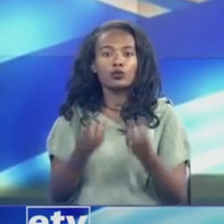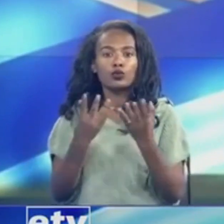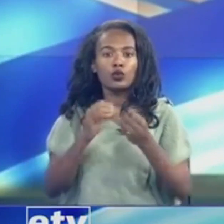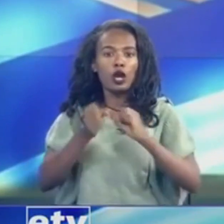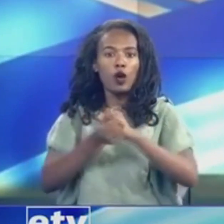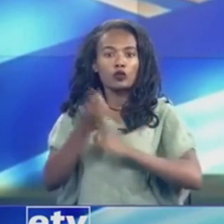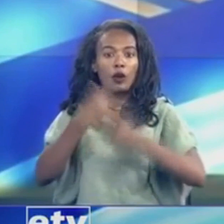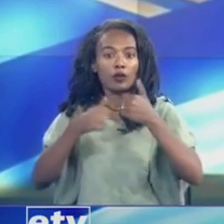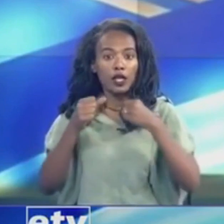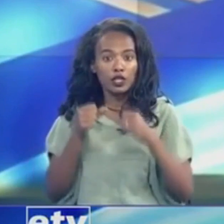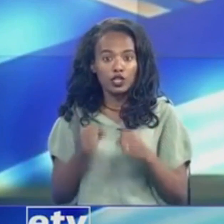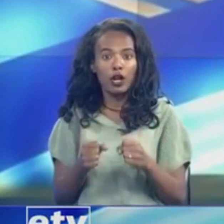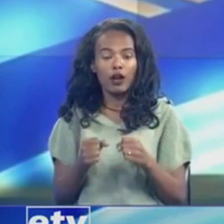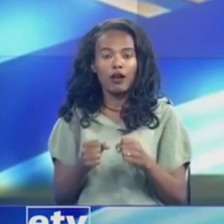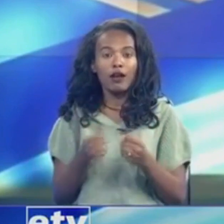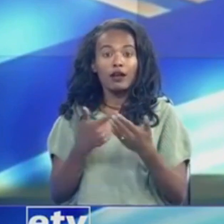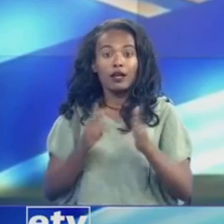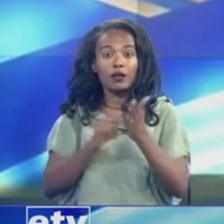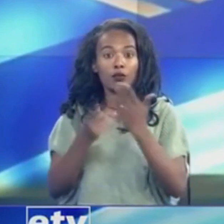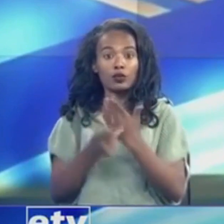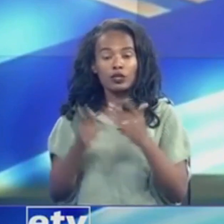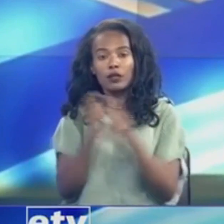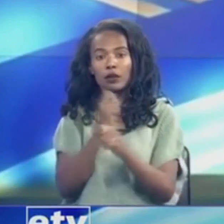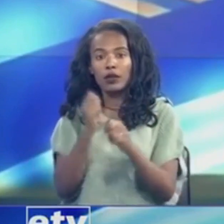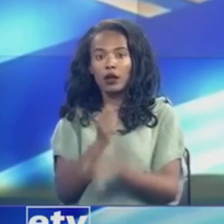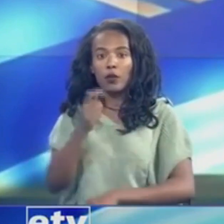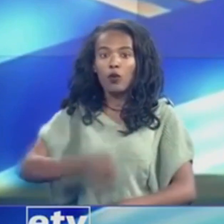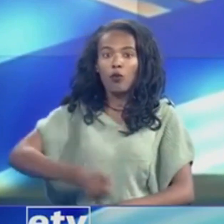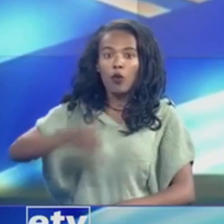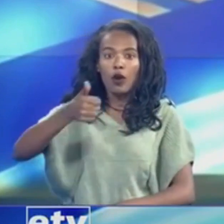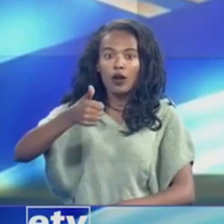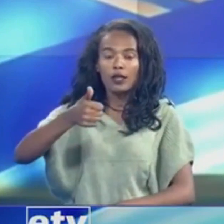ለውጥ ማምጣት ይቻላል። ይሄ ፕሮጀክት እንግዲህ የሚተገበረው በዋናነት